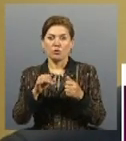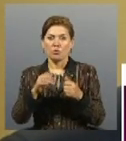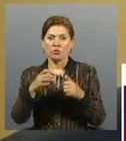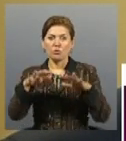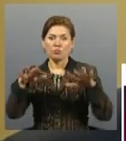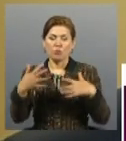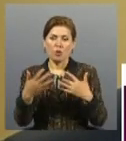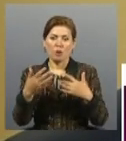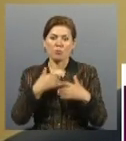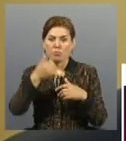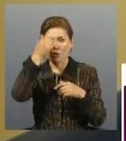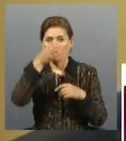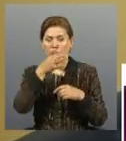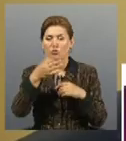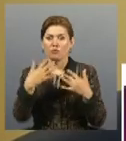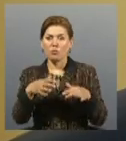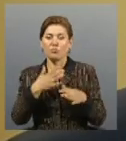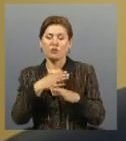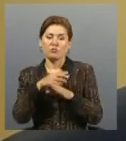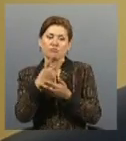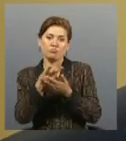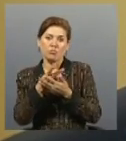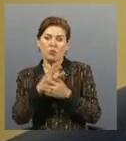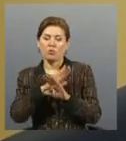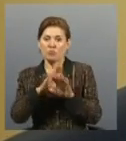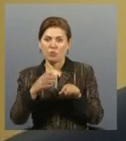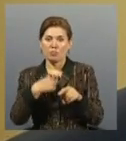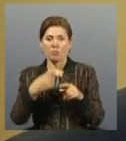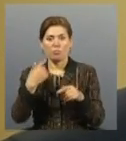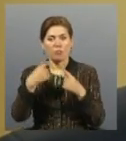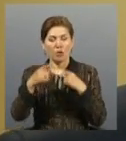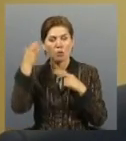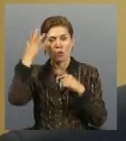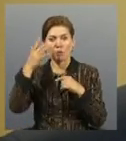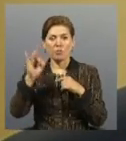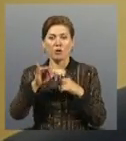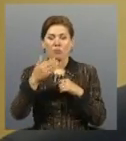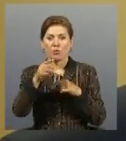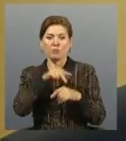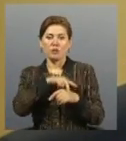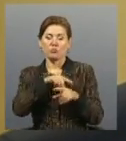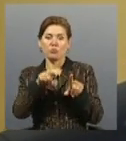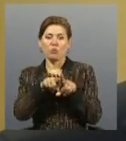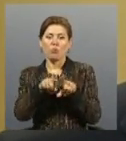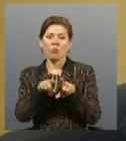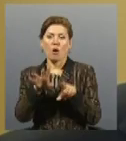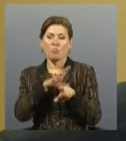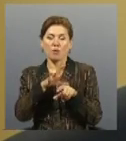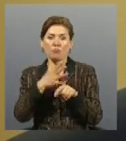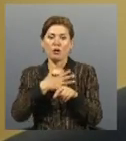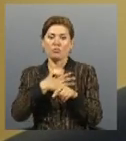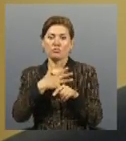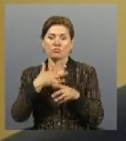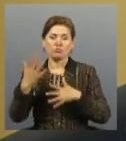бітті, маған рахмет айтты, болды енді мен жатам дейді. Мен оны басқаша ойлаймын. Бұл медаль деген маған